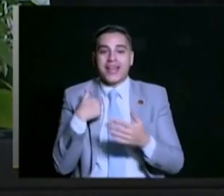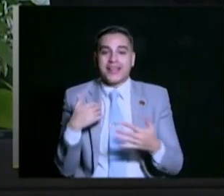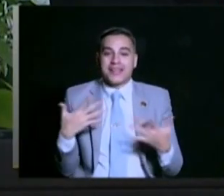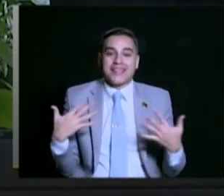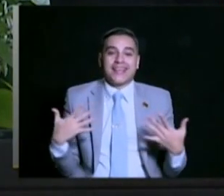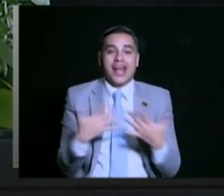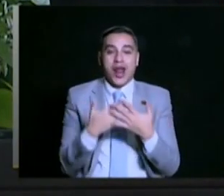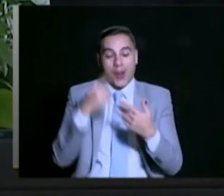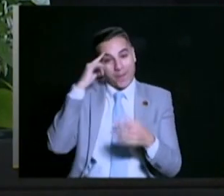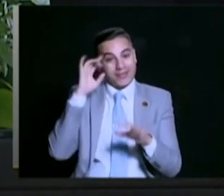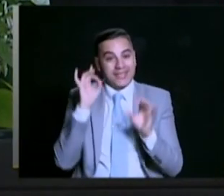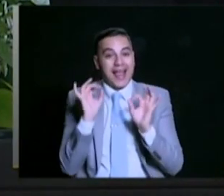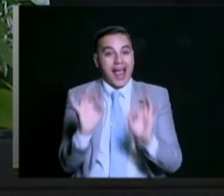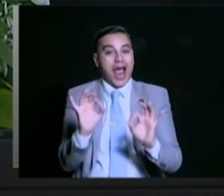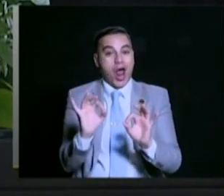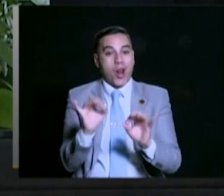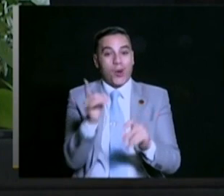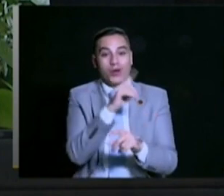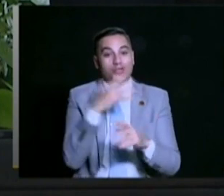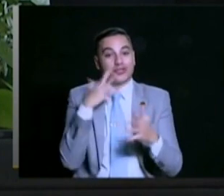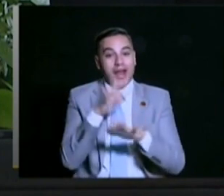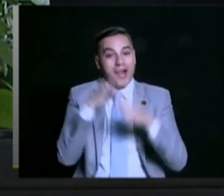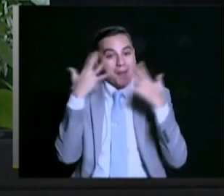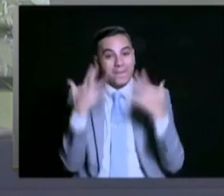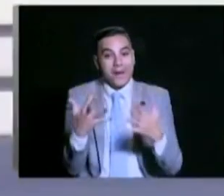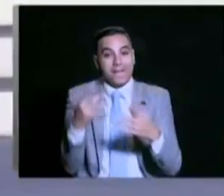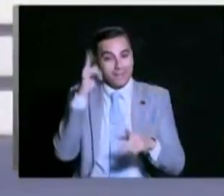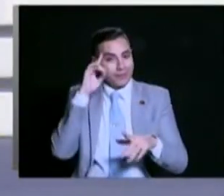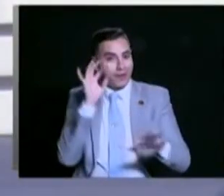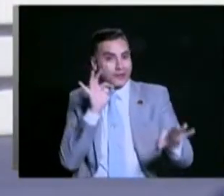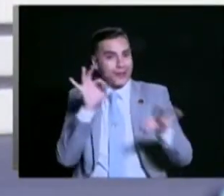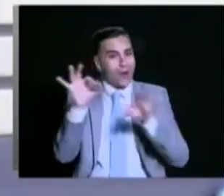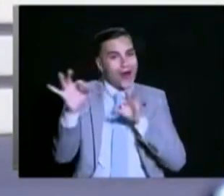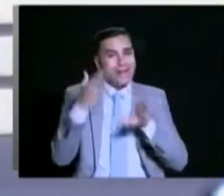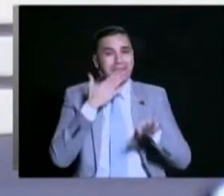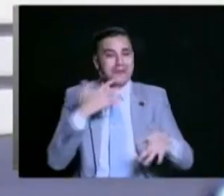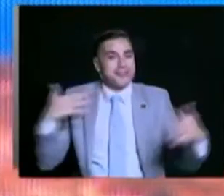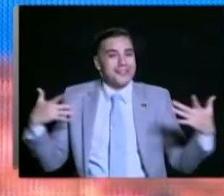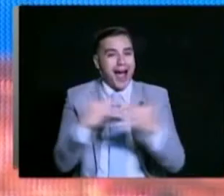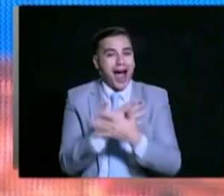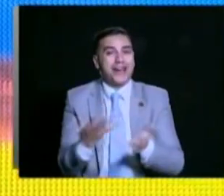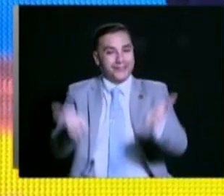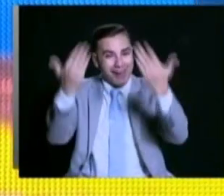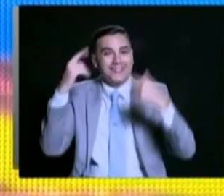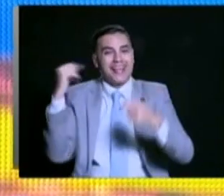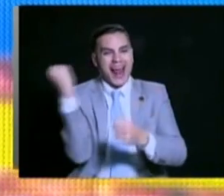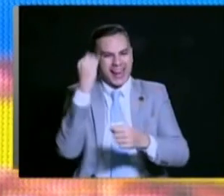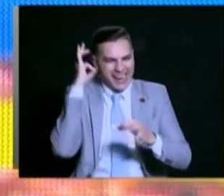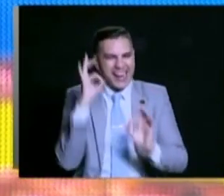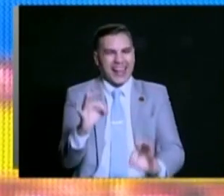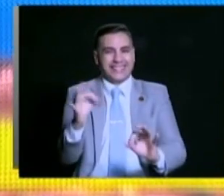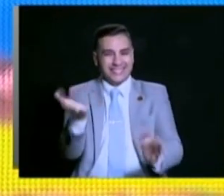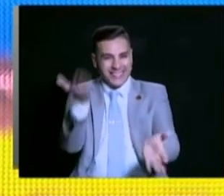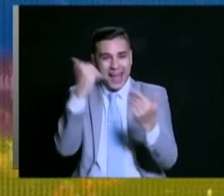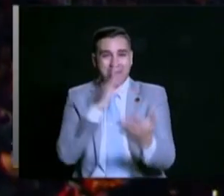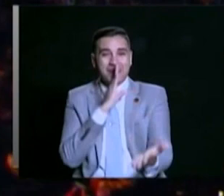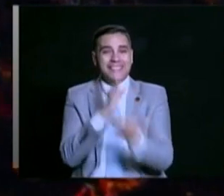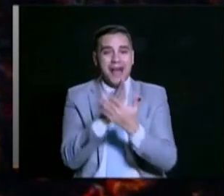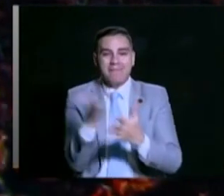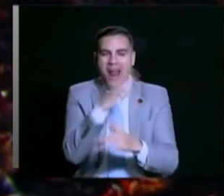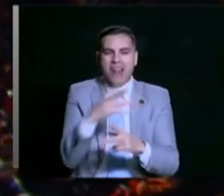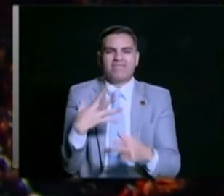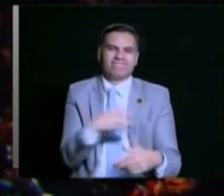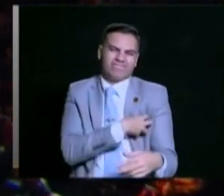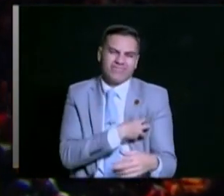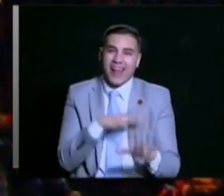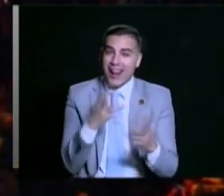المود وعيشت احنا شخصيا كنا مبسوطين واحنا شايفينك وعيشتنا في مود الالات كمان ايه اللي دخلك في الموت